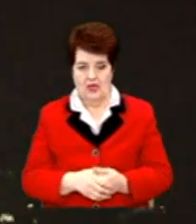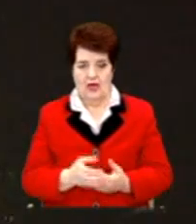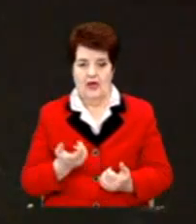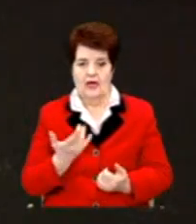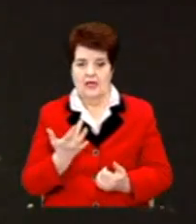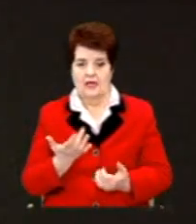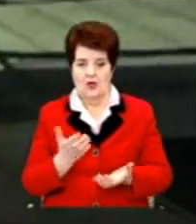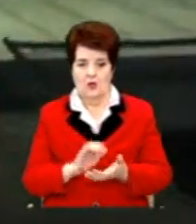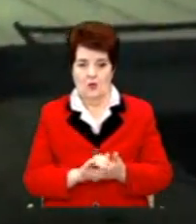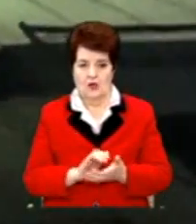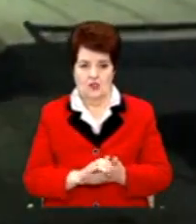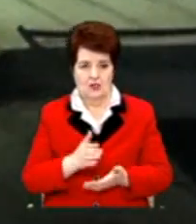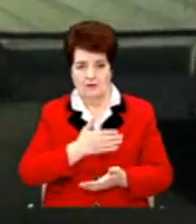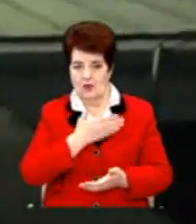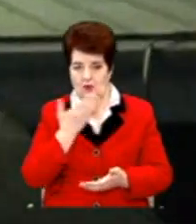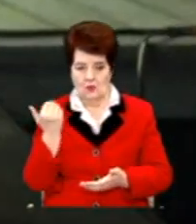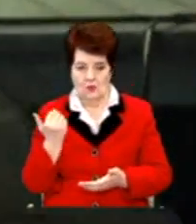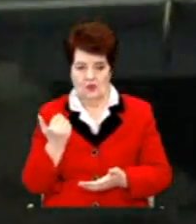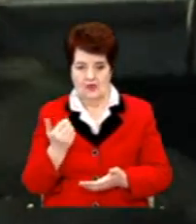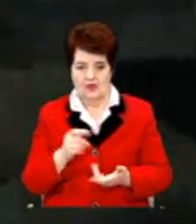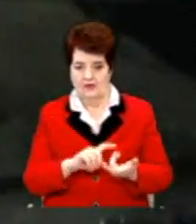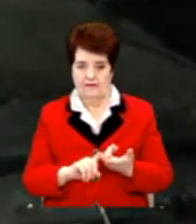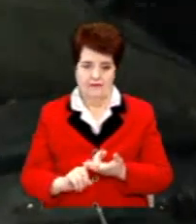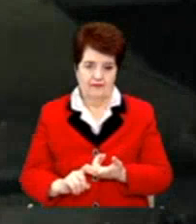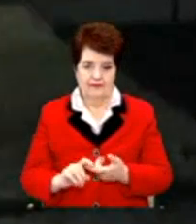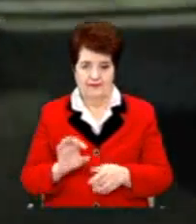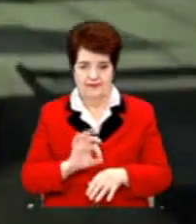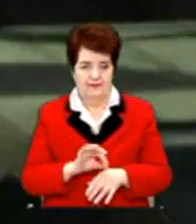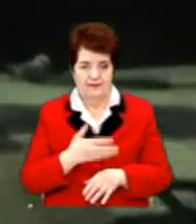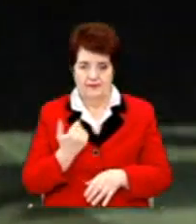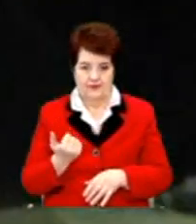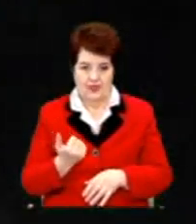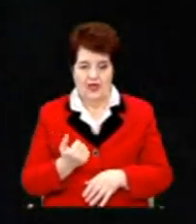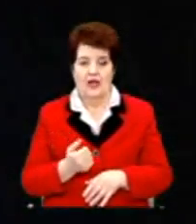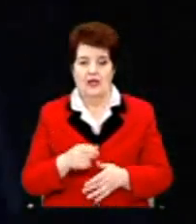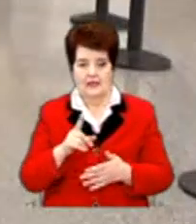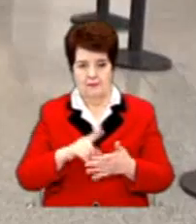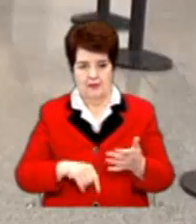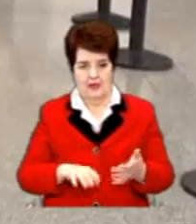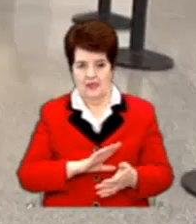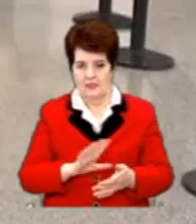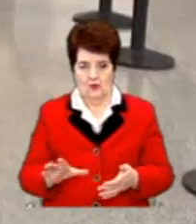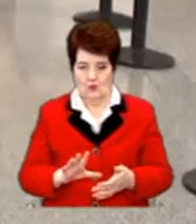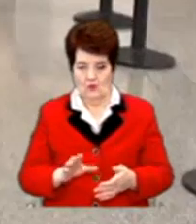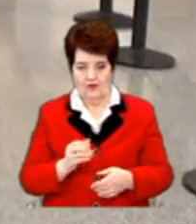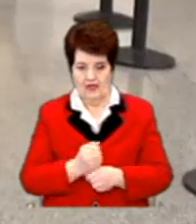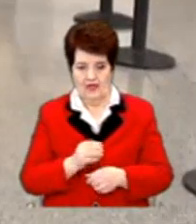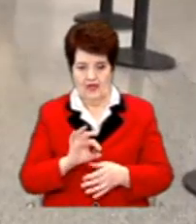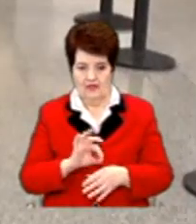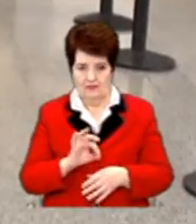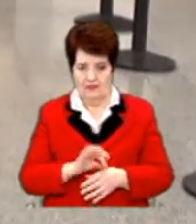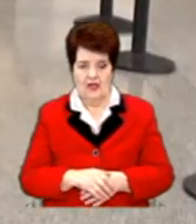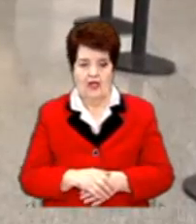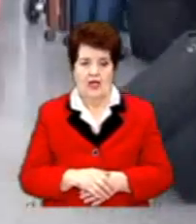cunoaștem, nu sunt infectați, sper să nu ajungă să fie infectați. Ministrul de Externe a făcut și